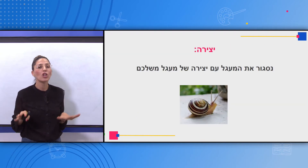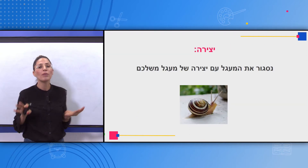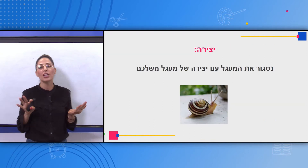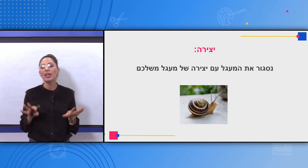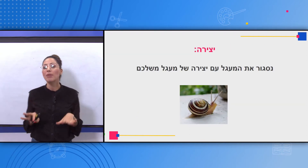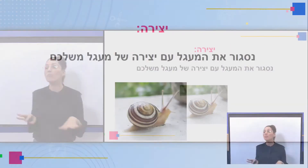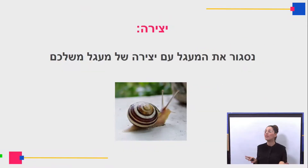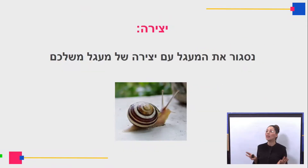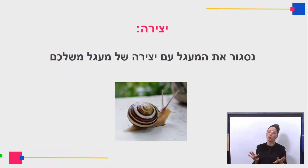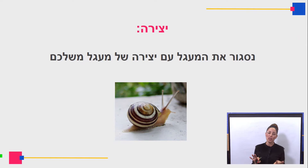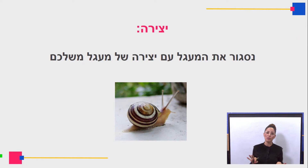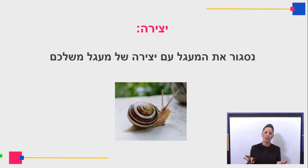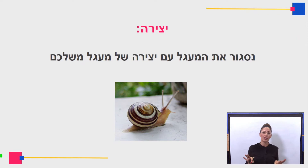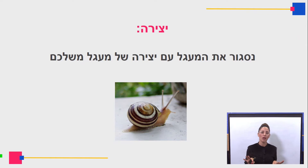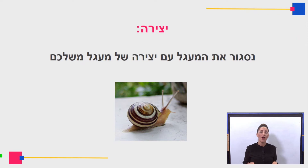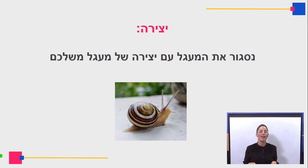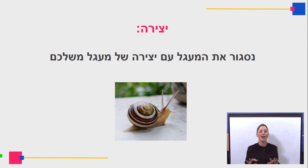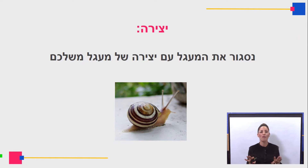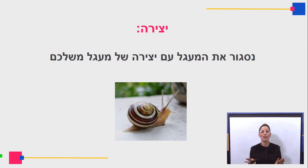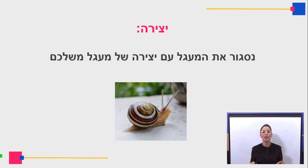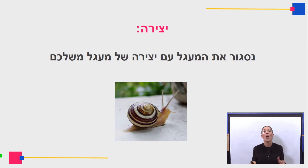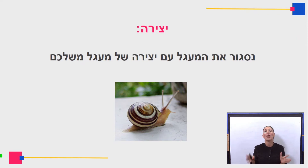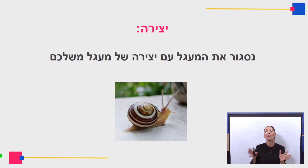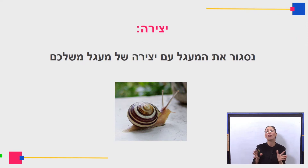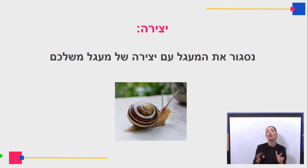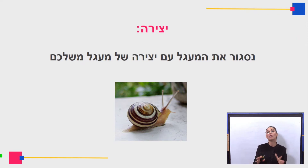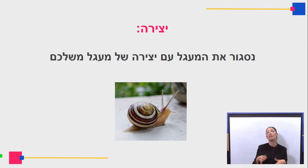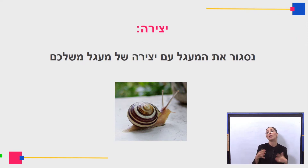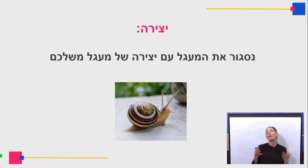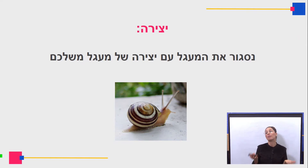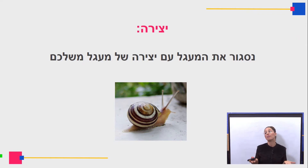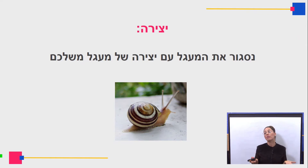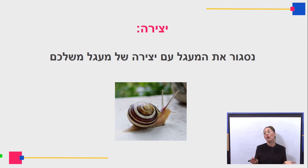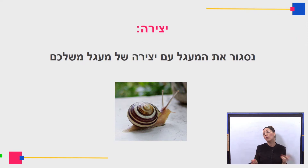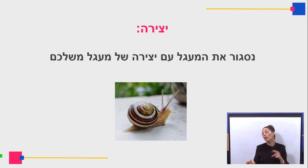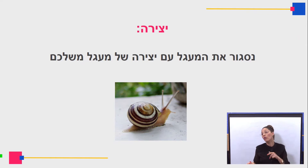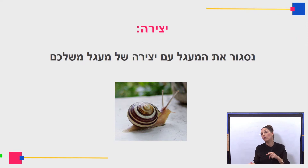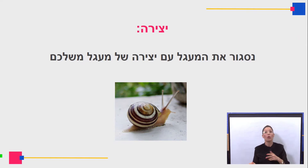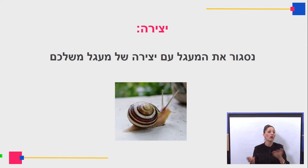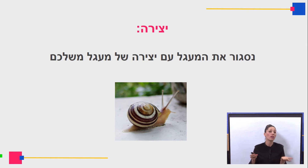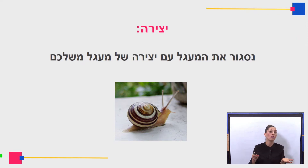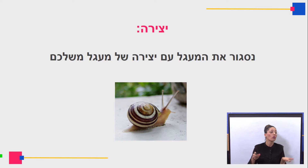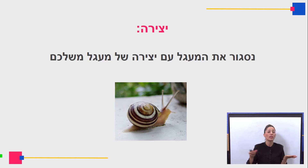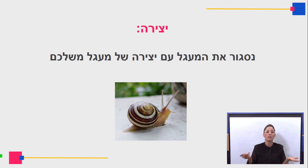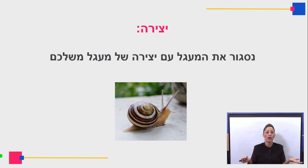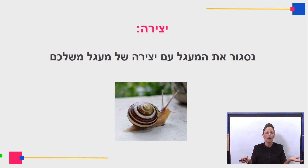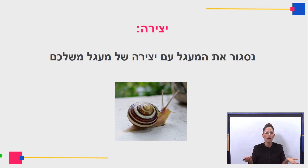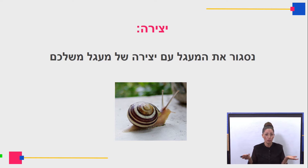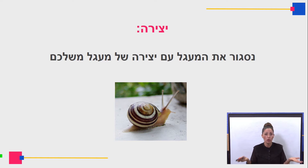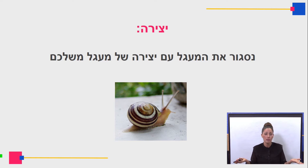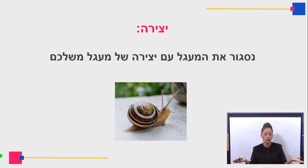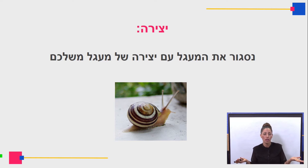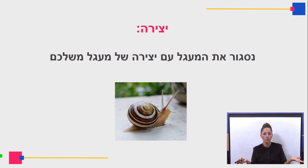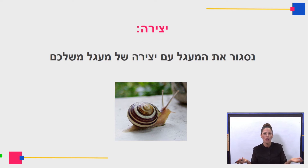לפני שאנחנו מתחילים, אני מבקשת מכם ילדים להביא עפרונות ודפים. או עיפרון, או עט, או כלי כתיבה